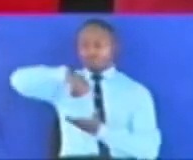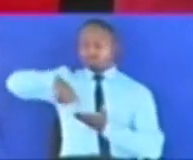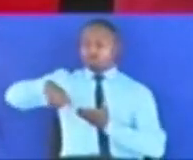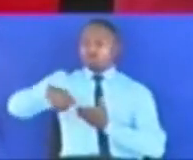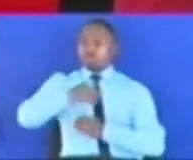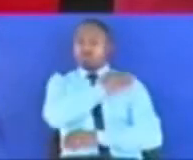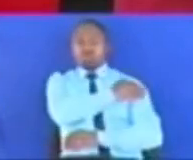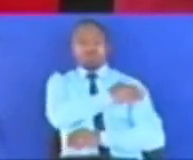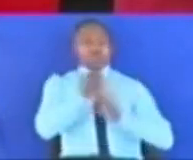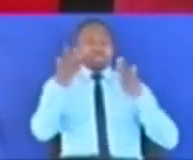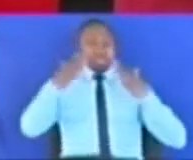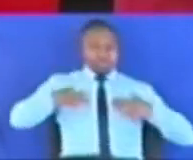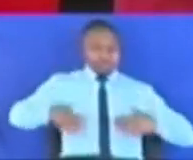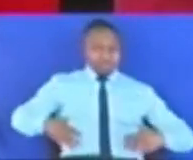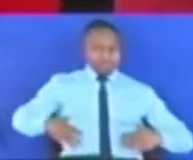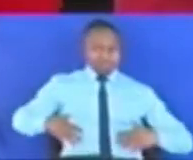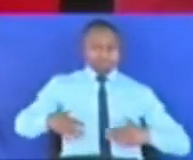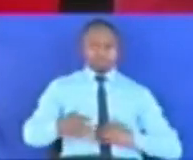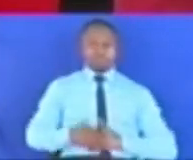huduma ya afya.